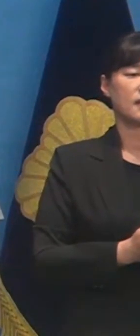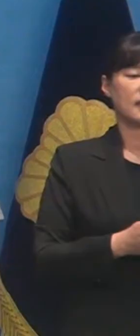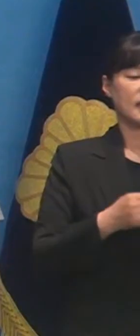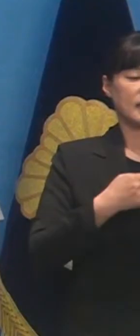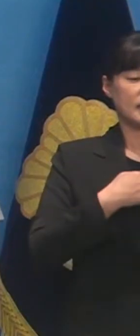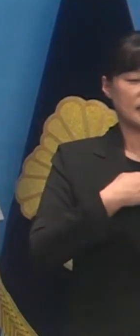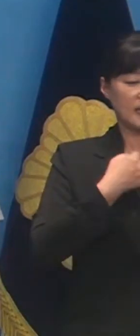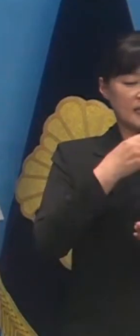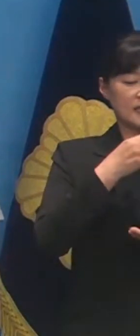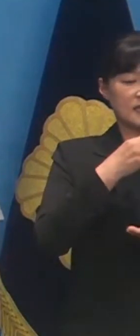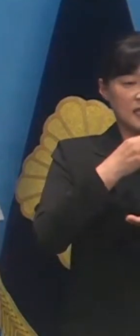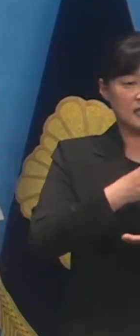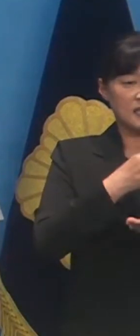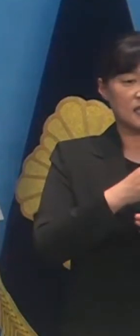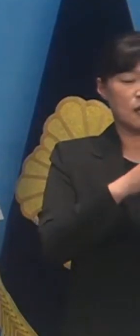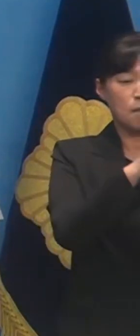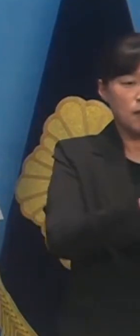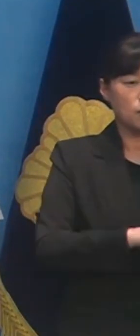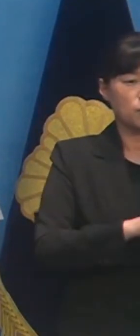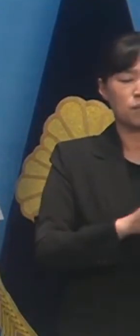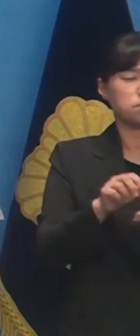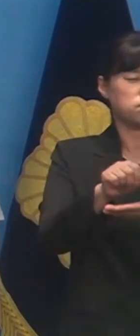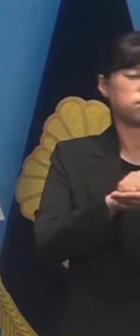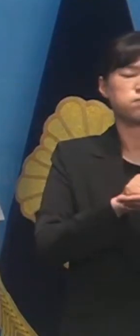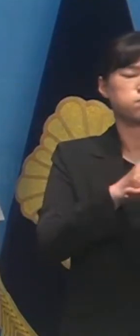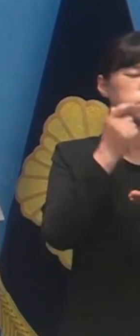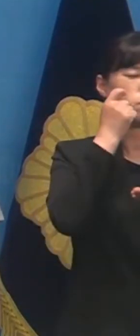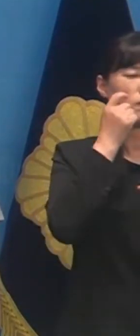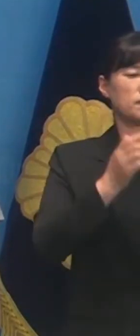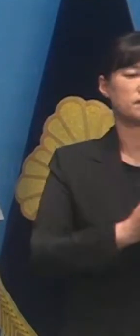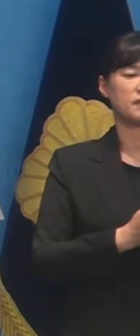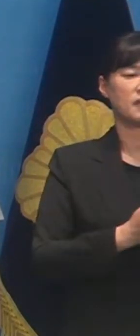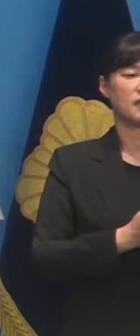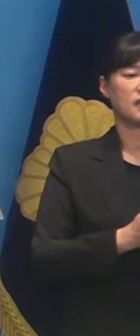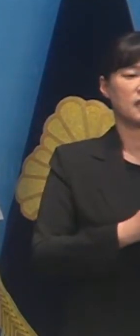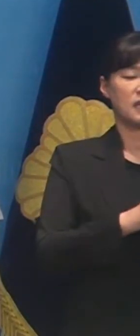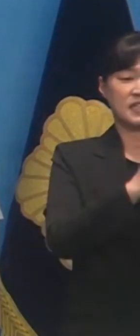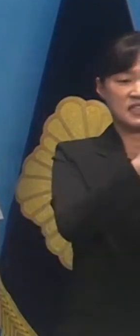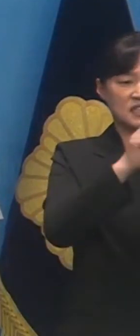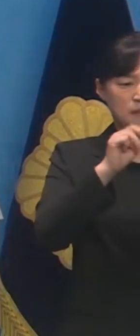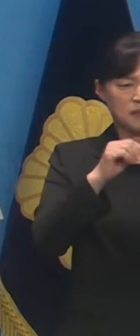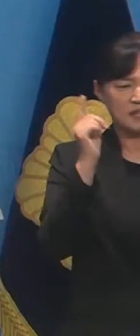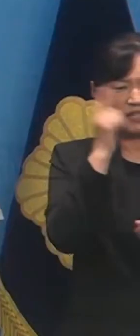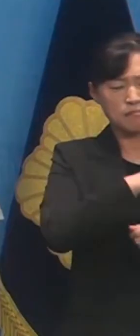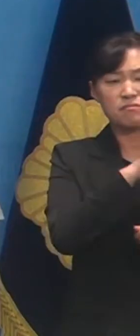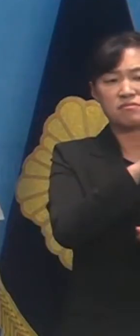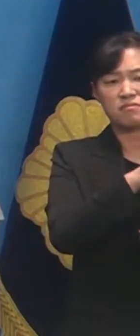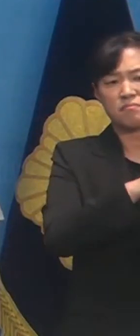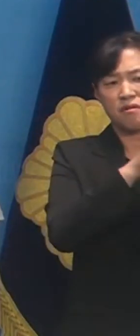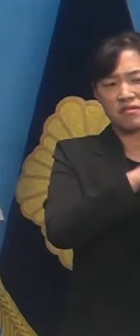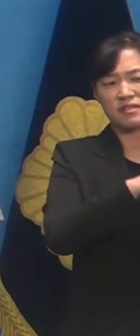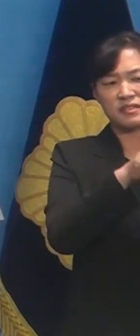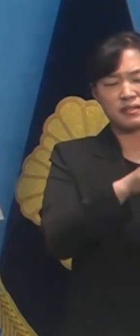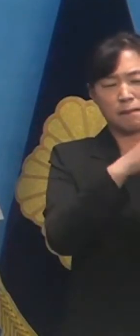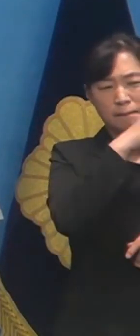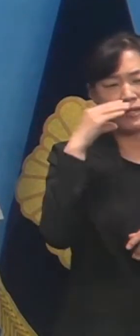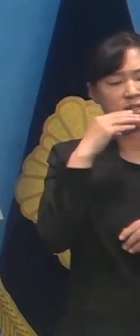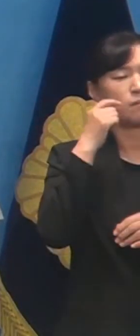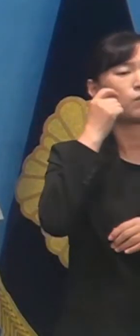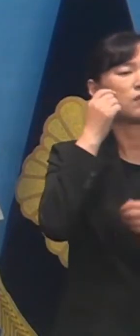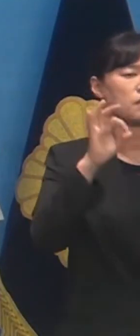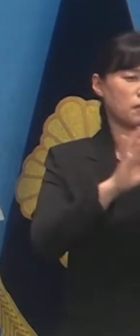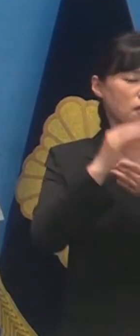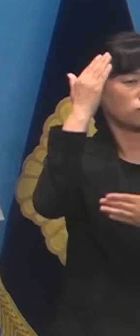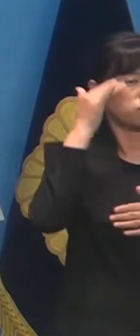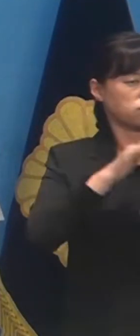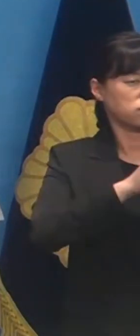자산의 매각도 그 어느 것도 받아들일 수 없습니다. 글로벌 GM의 못된 것을 이름에 맞잡지 못하면 한국